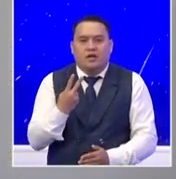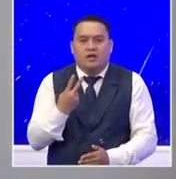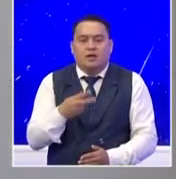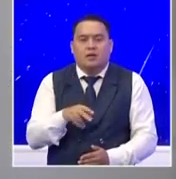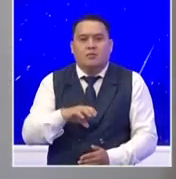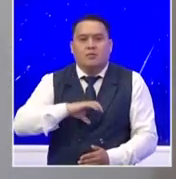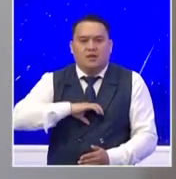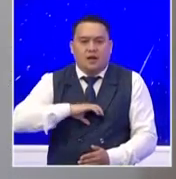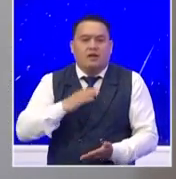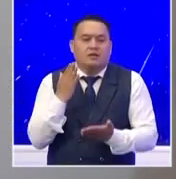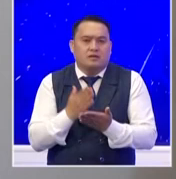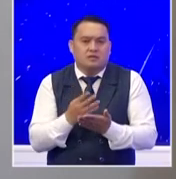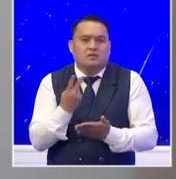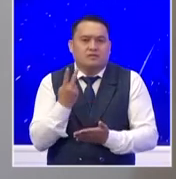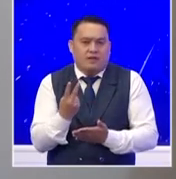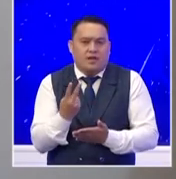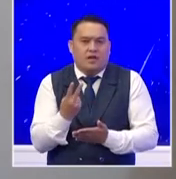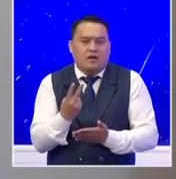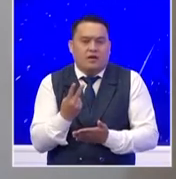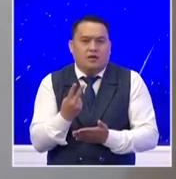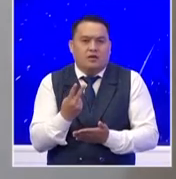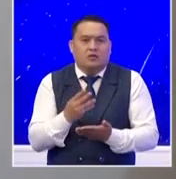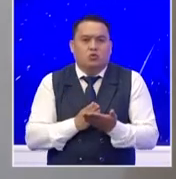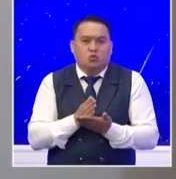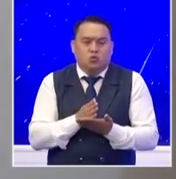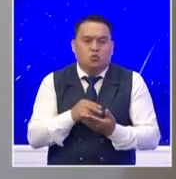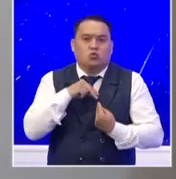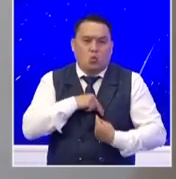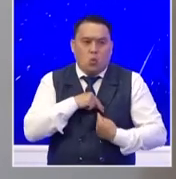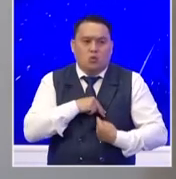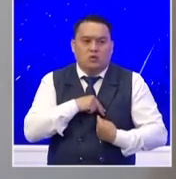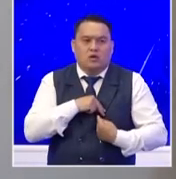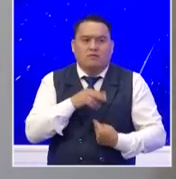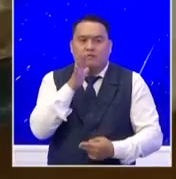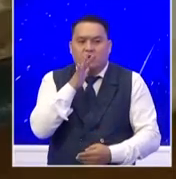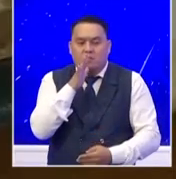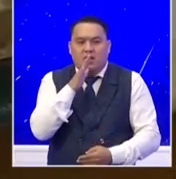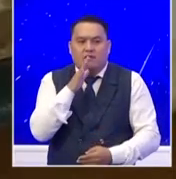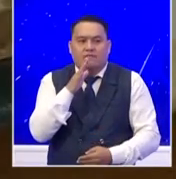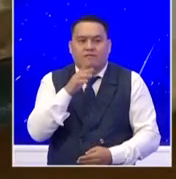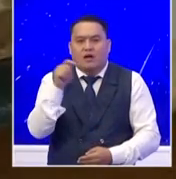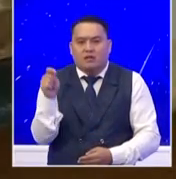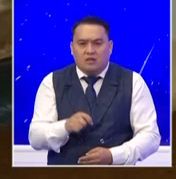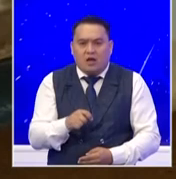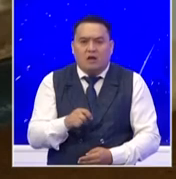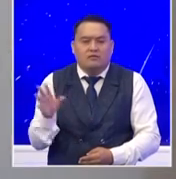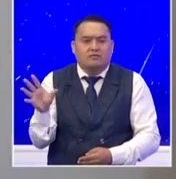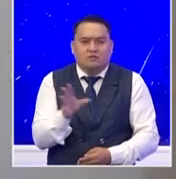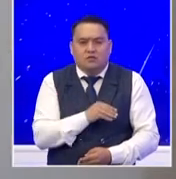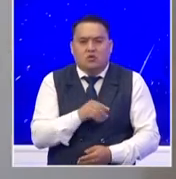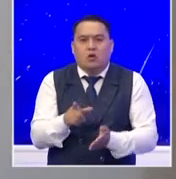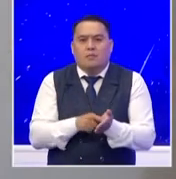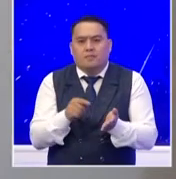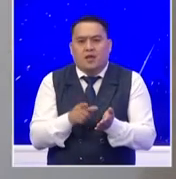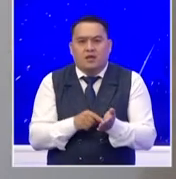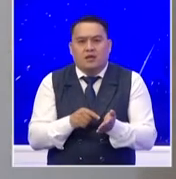2 приятных медали о том, что я все же труженик тыла во время войны, что ушла я на